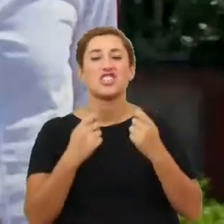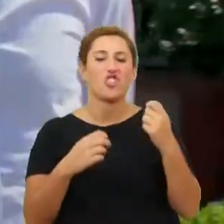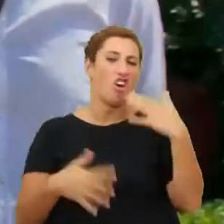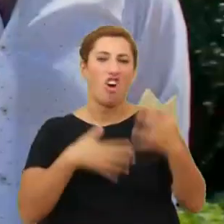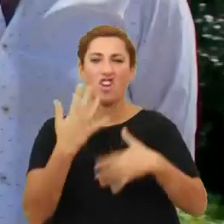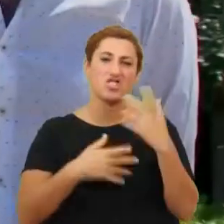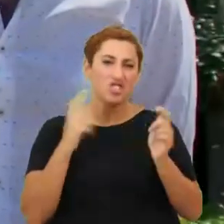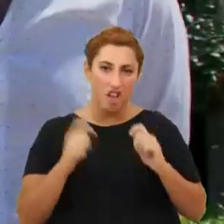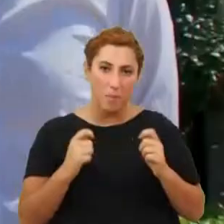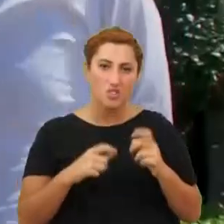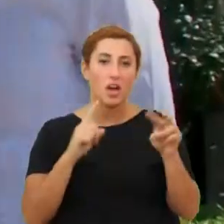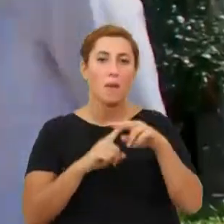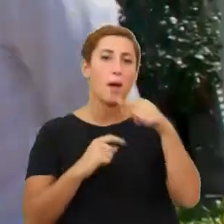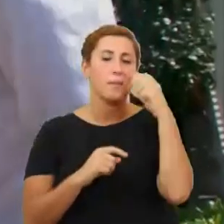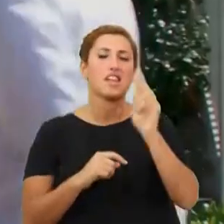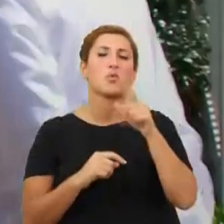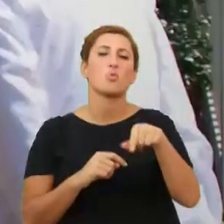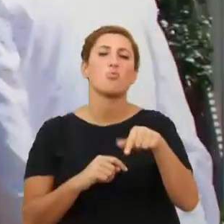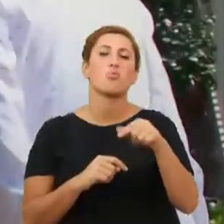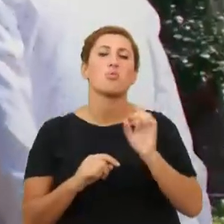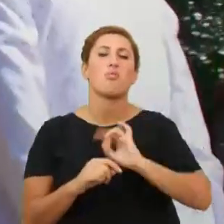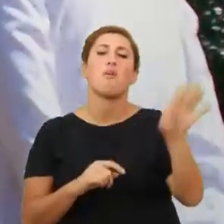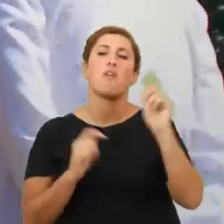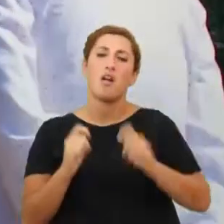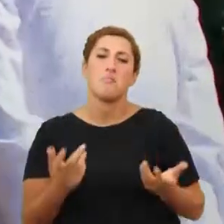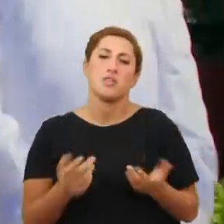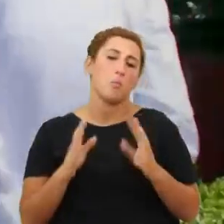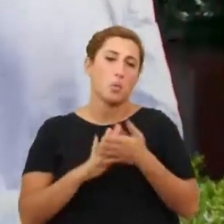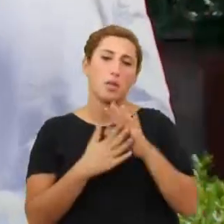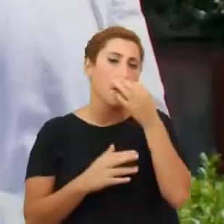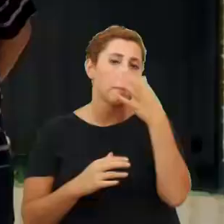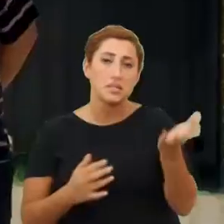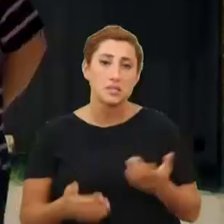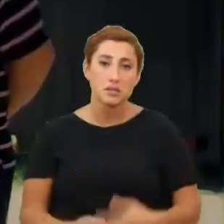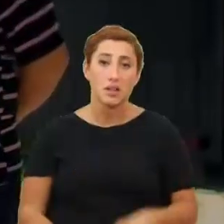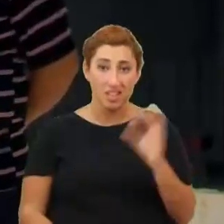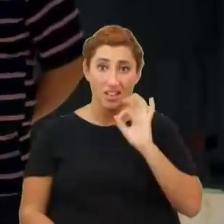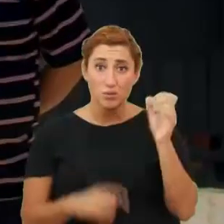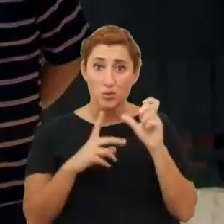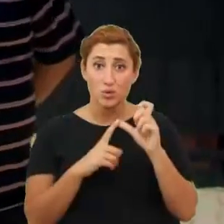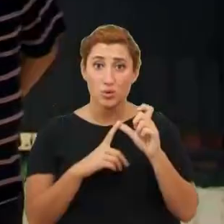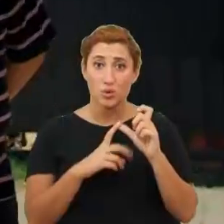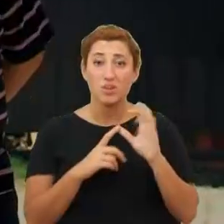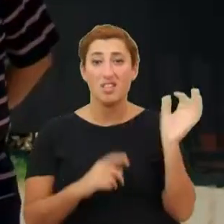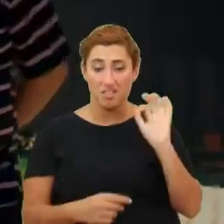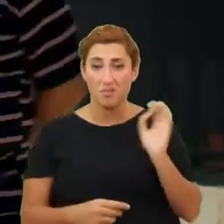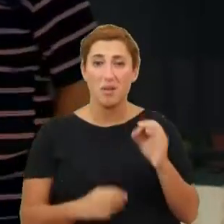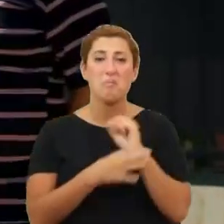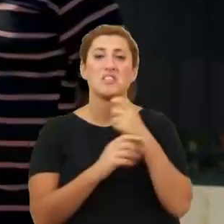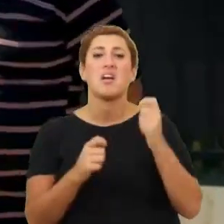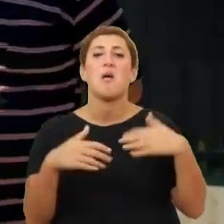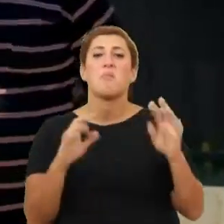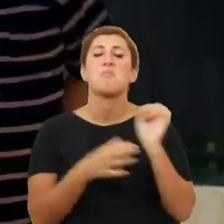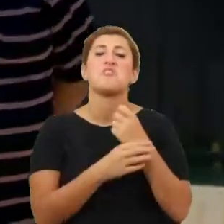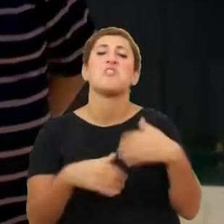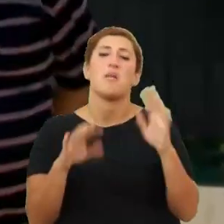yüzüne bulaştıracak. Kemal Bey iki günde bunu kapının önüne koyacak. Bu kadar basit ya. Değil mi Şükrü? Değil mi ya? Beceremez.